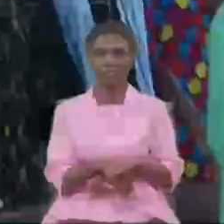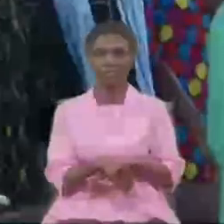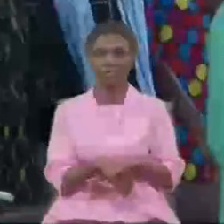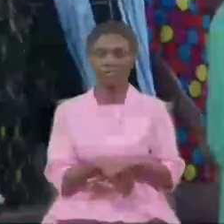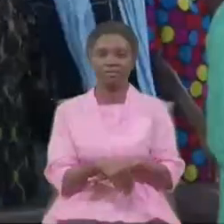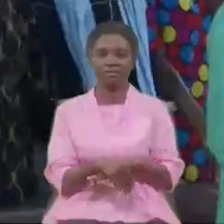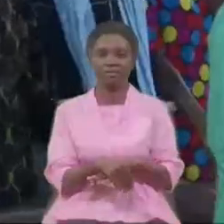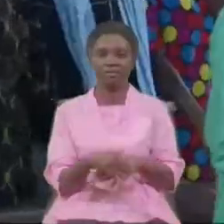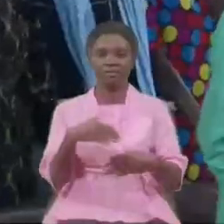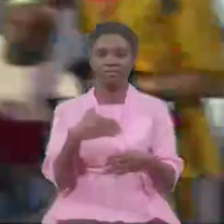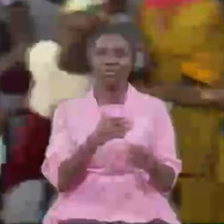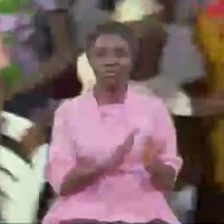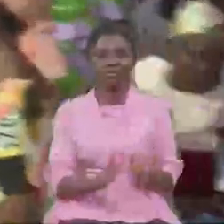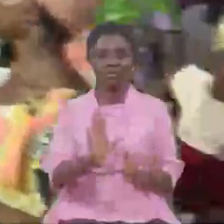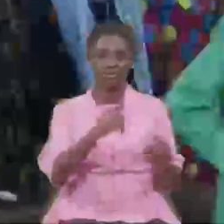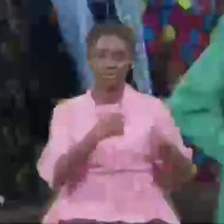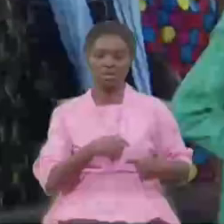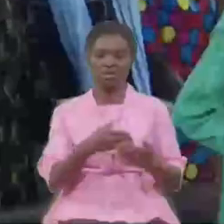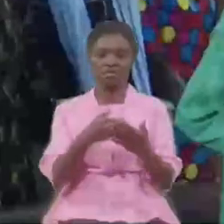Présentez votre cœur au Seigneur.